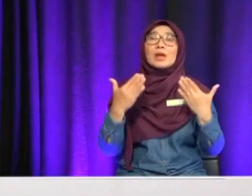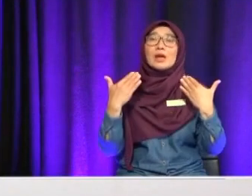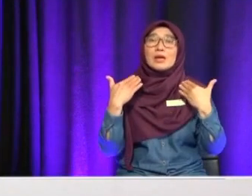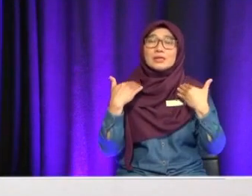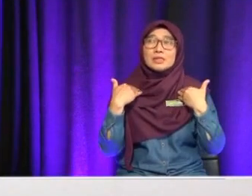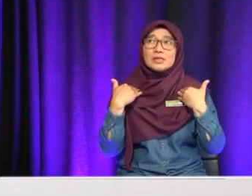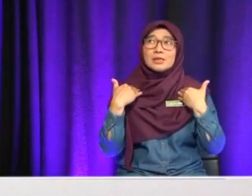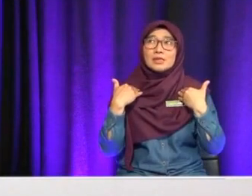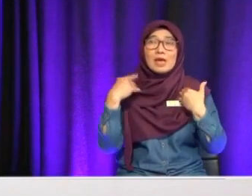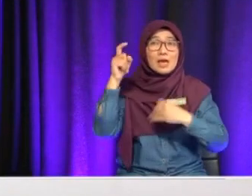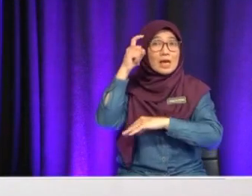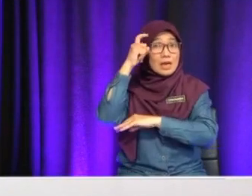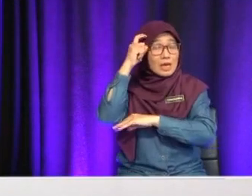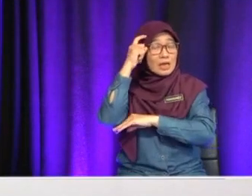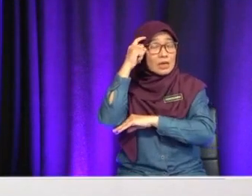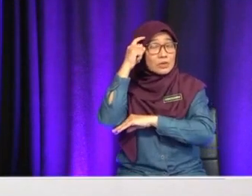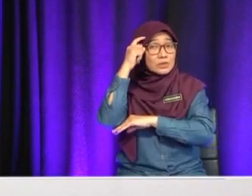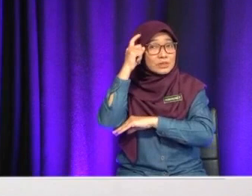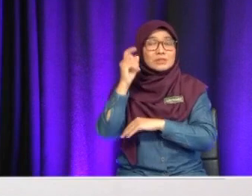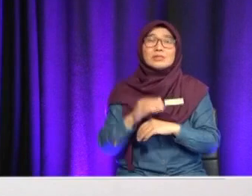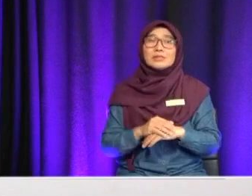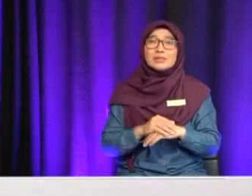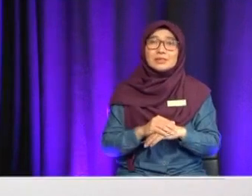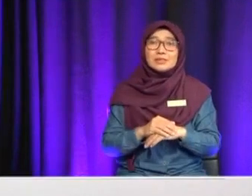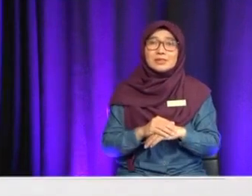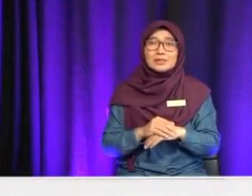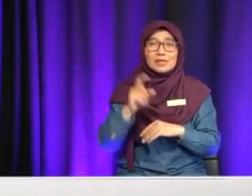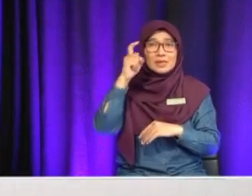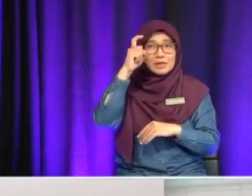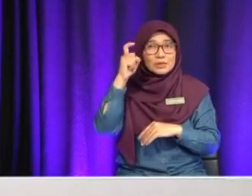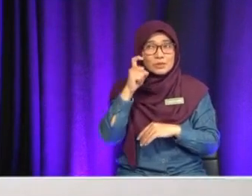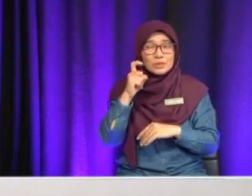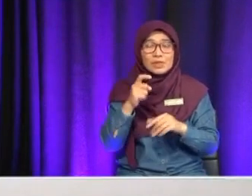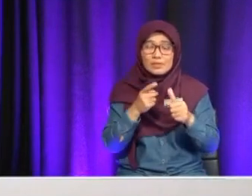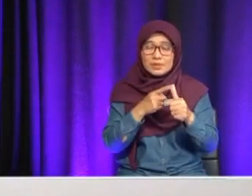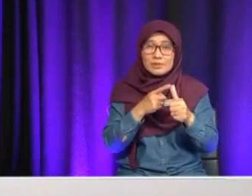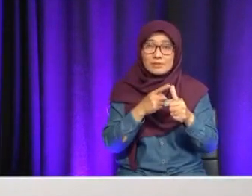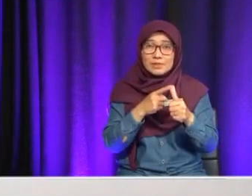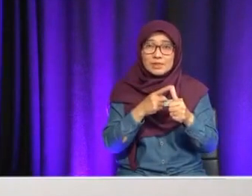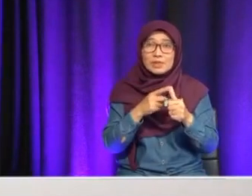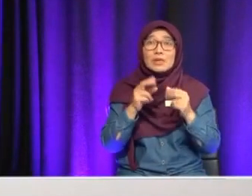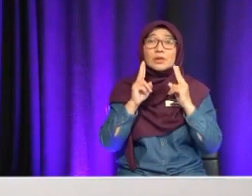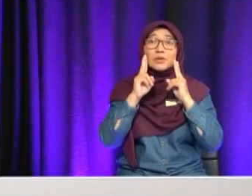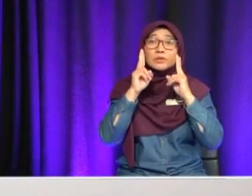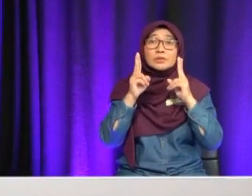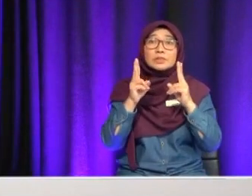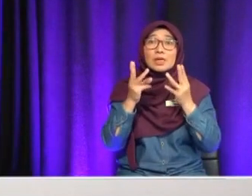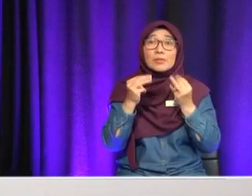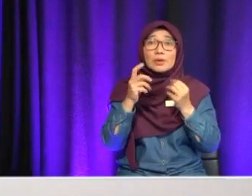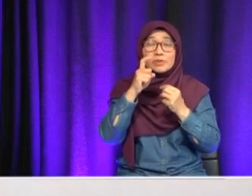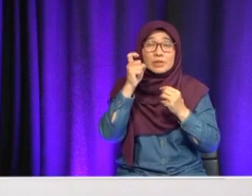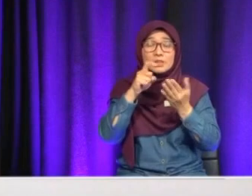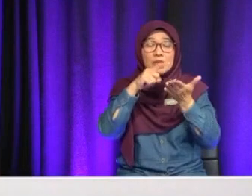Jadi untuk soalan yang pertama. Okey, ustazah nak tanya,